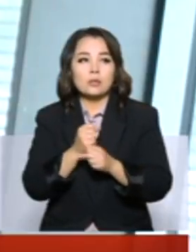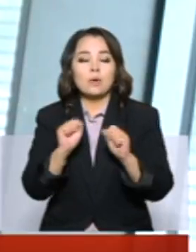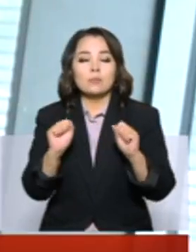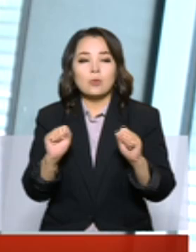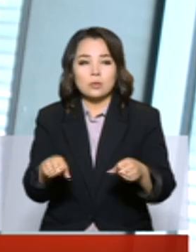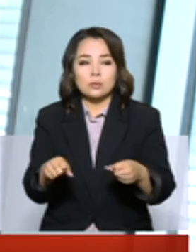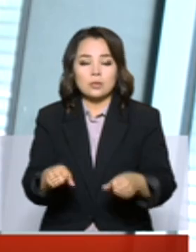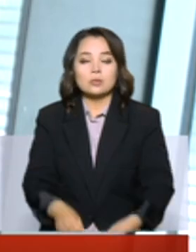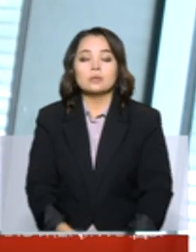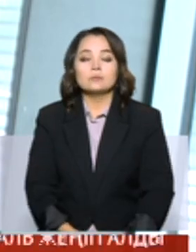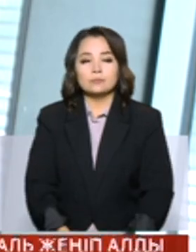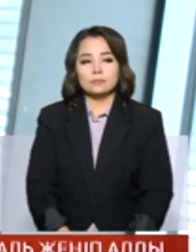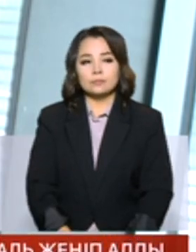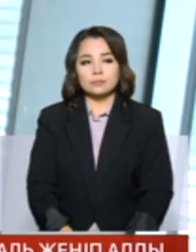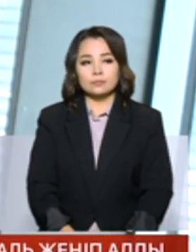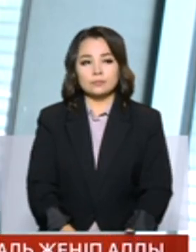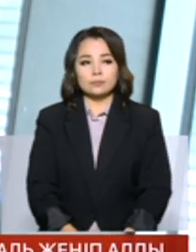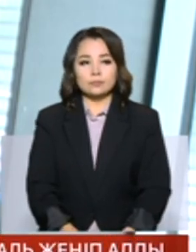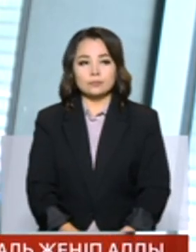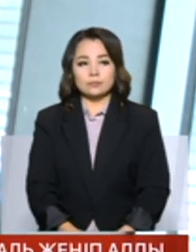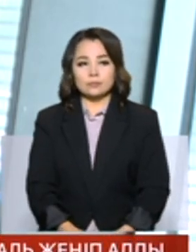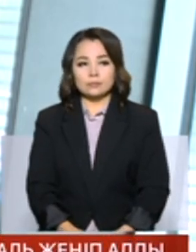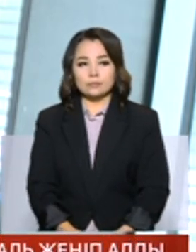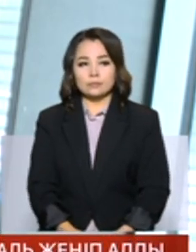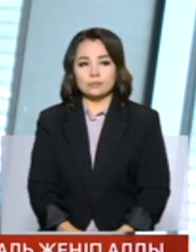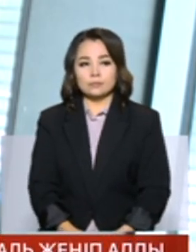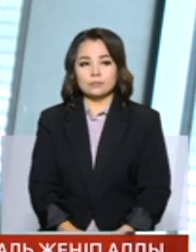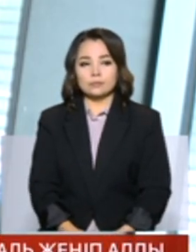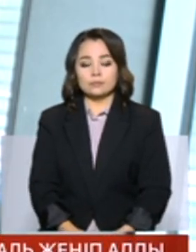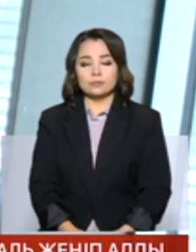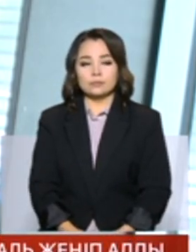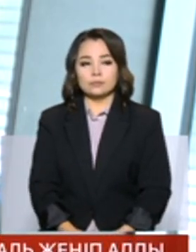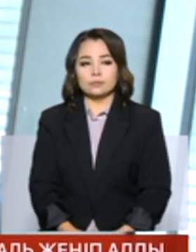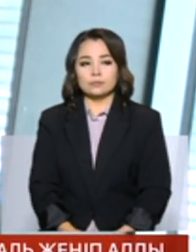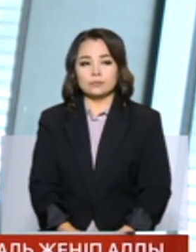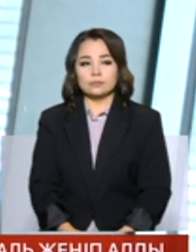алады. Ая Мүтәлі, Советхан Жағаев, Айдос Тұрғынов, Қазақстан ұлттық арнасы, Астана.